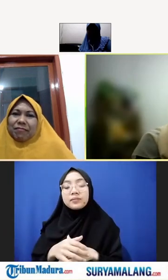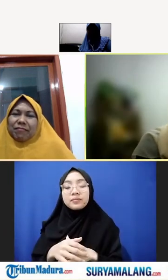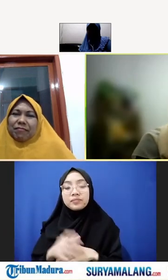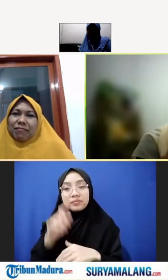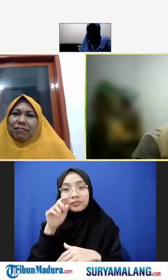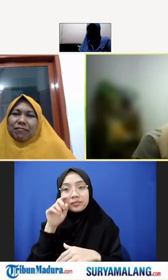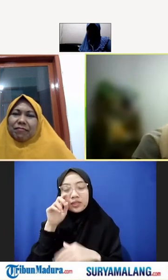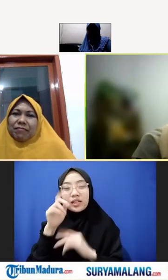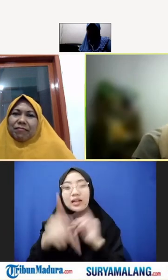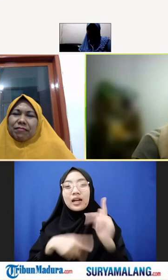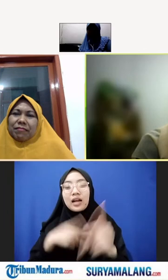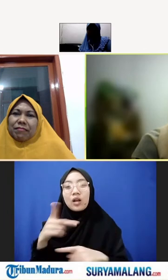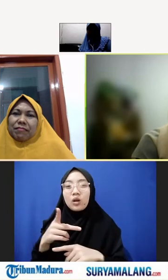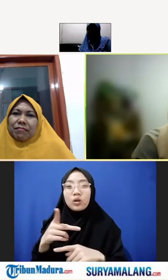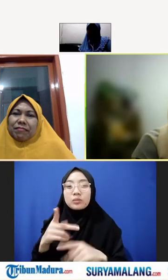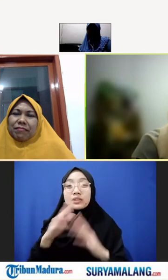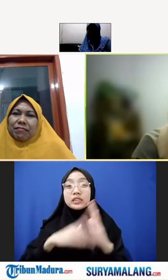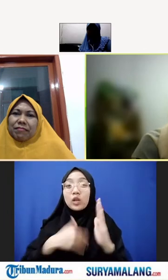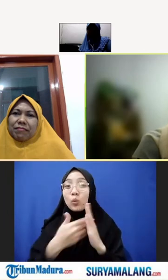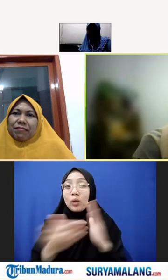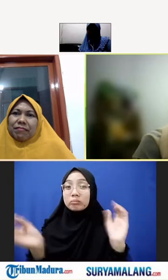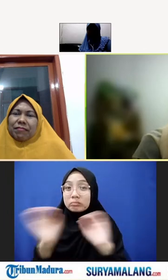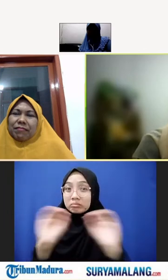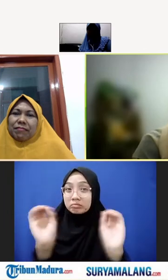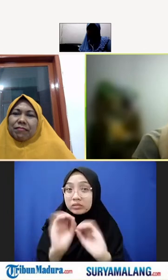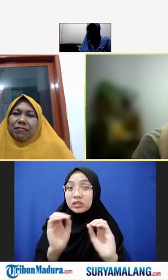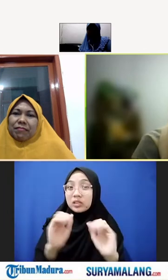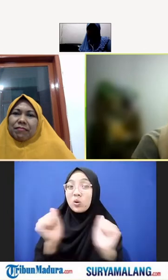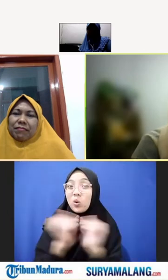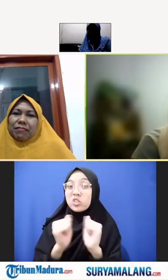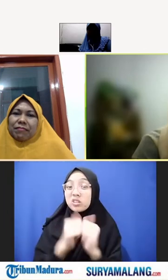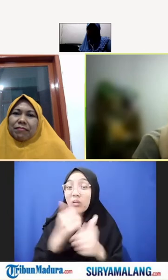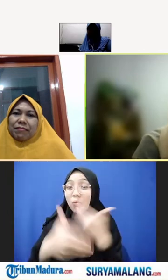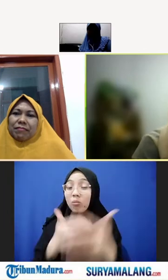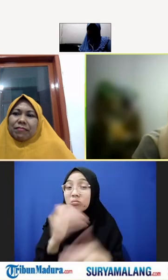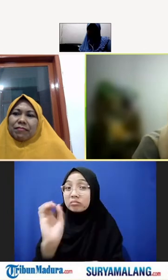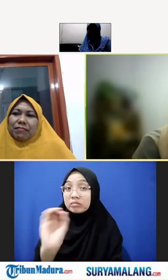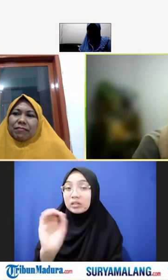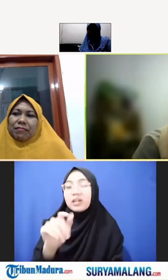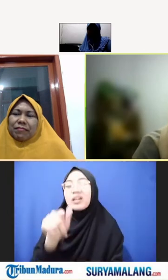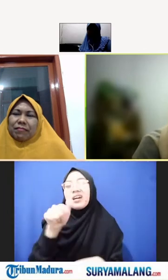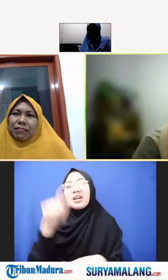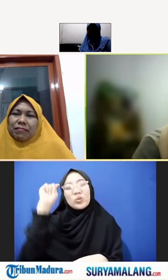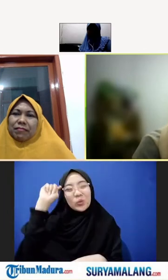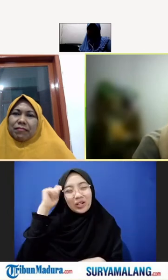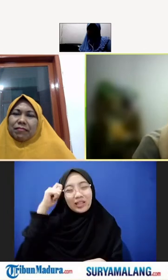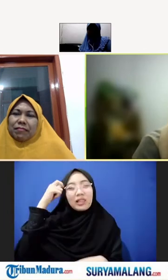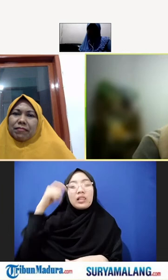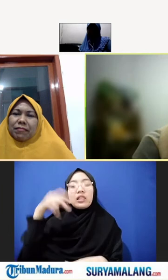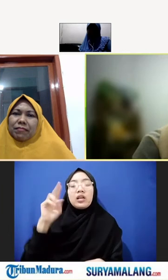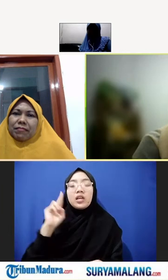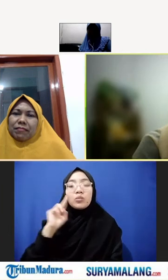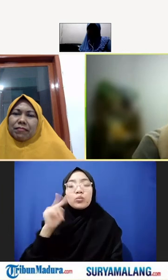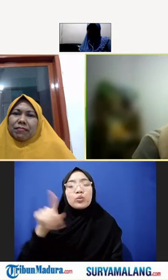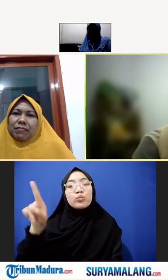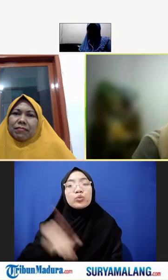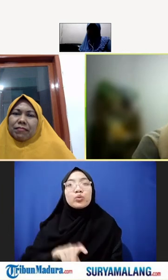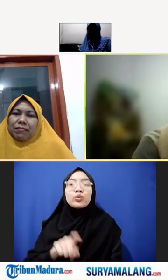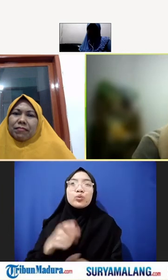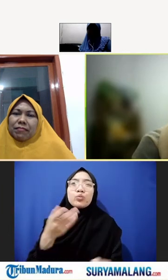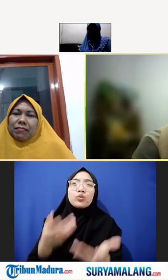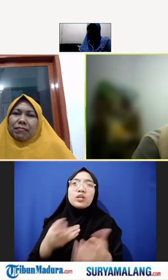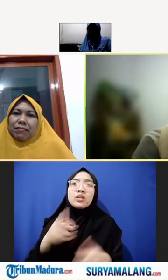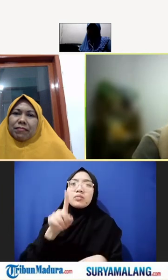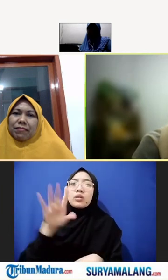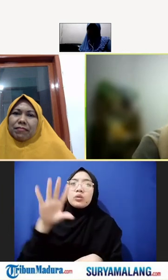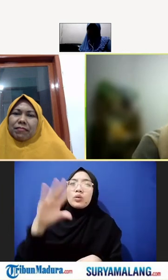Kalau nggak dijadwalin dan dikonsistenin, memang susah. Ibu perlu kayak setidaknya dalam satu hari